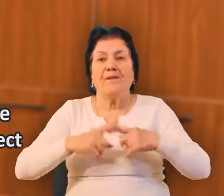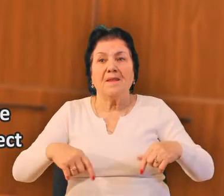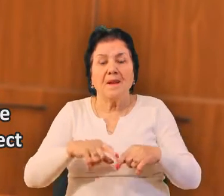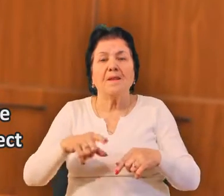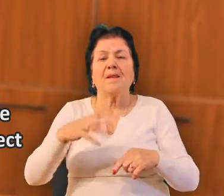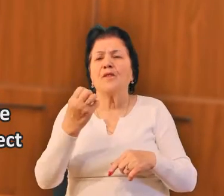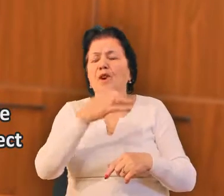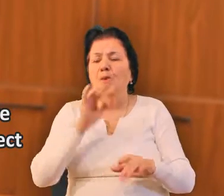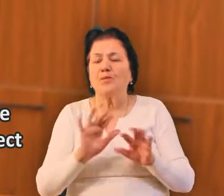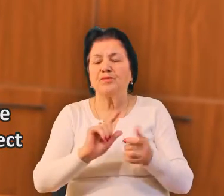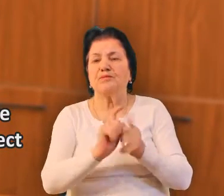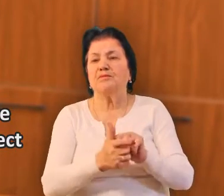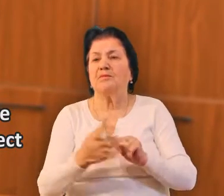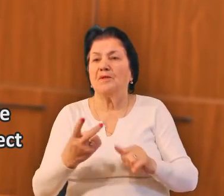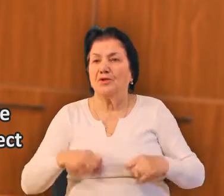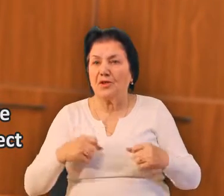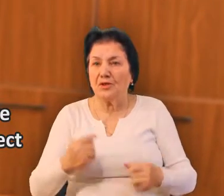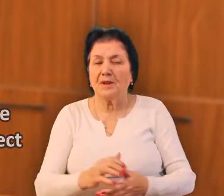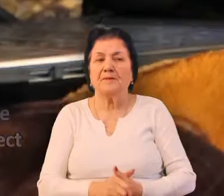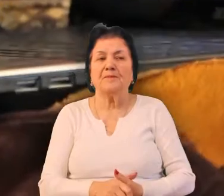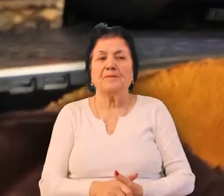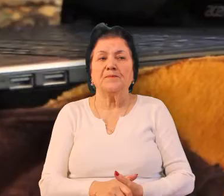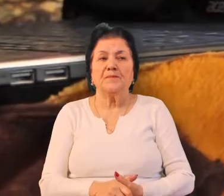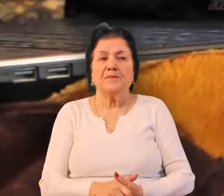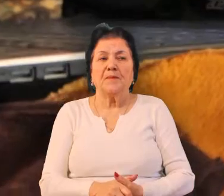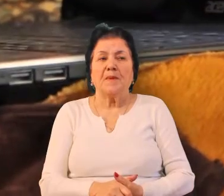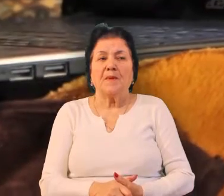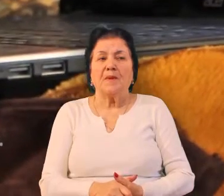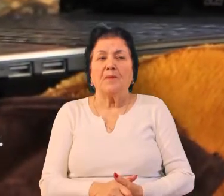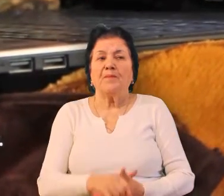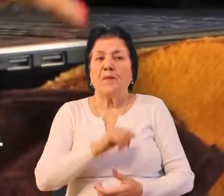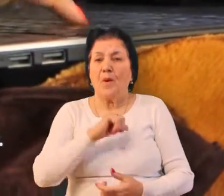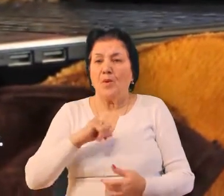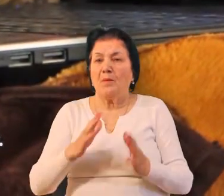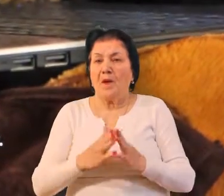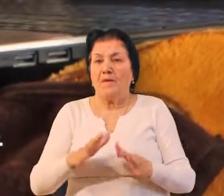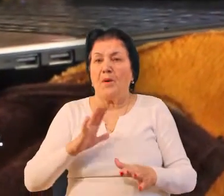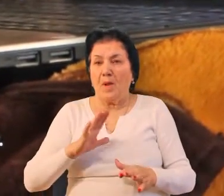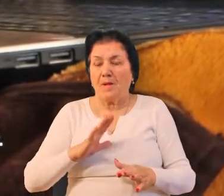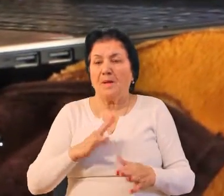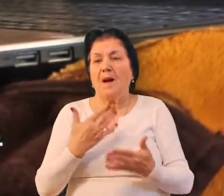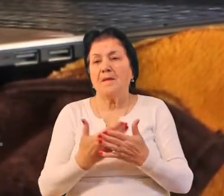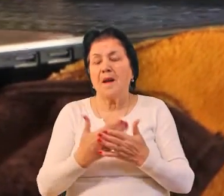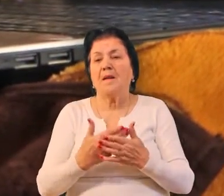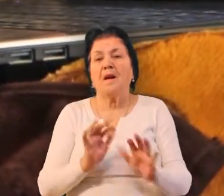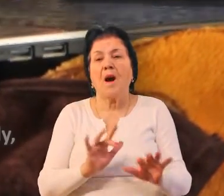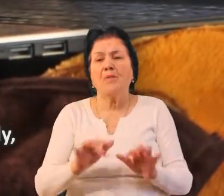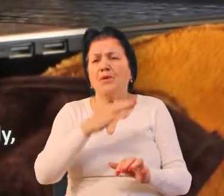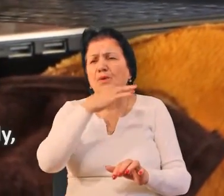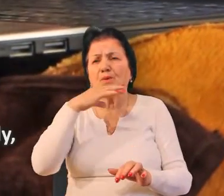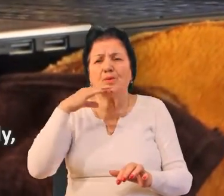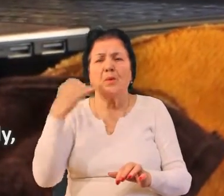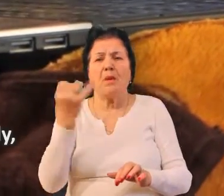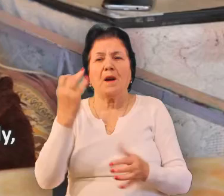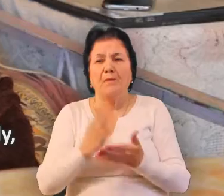çox kompüter elmlərinə yönləndirməyə çalışırlar. Özüm evdə olanda yəni kompüterlərə çox marağım var. Kompüter